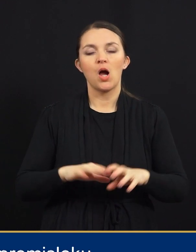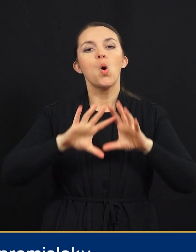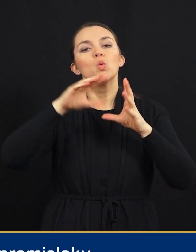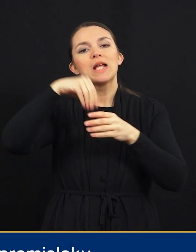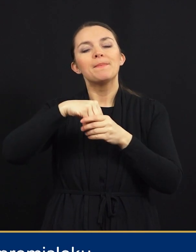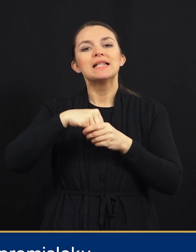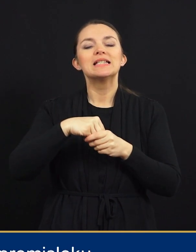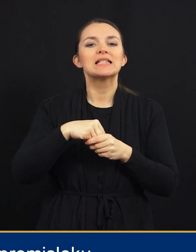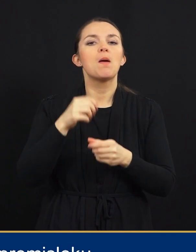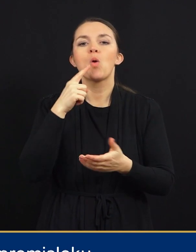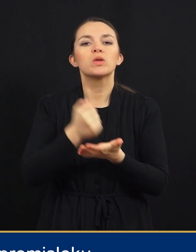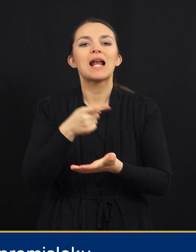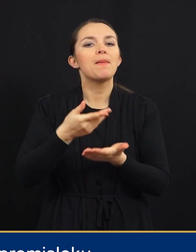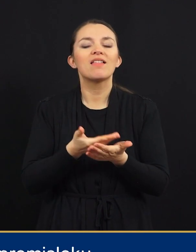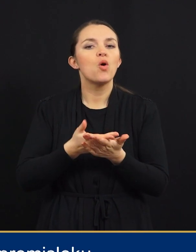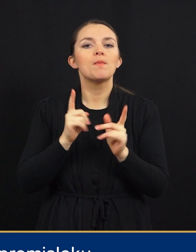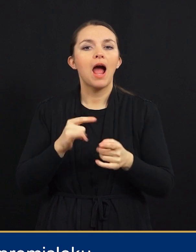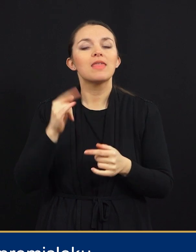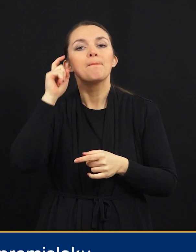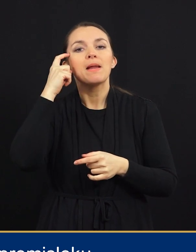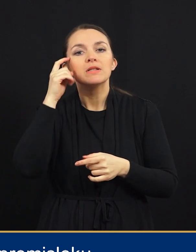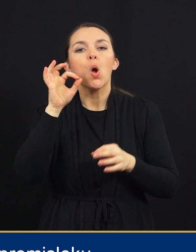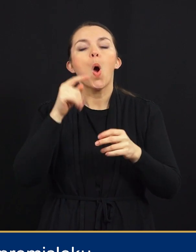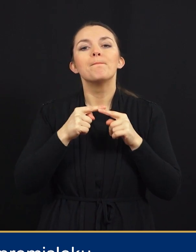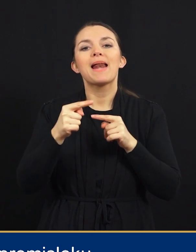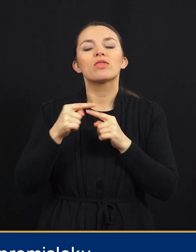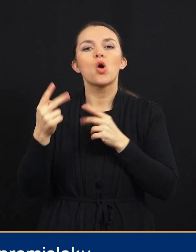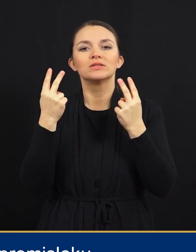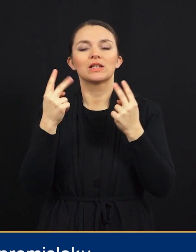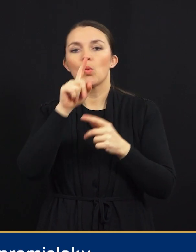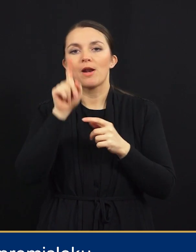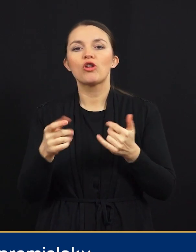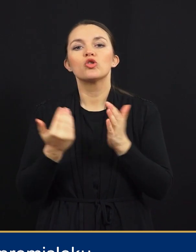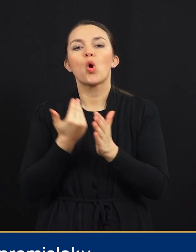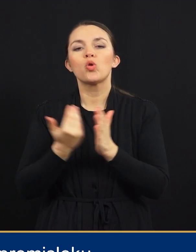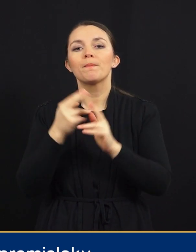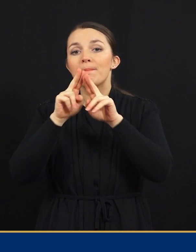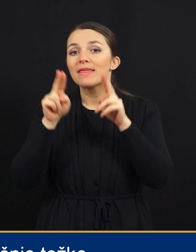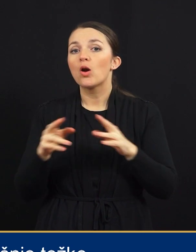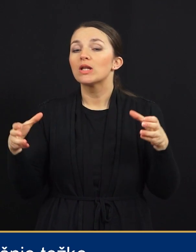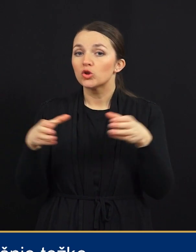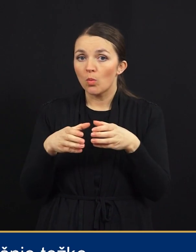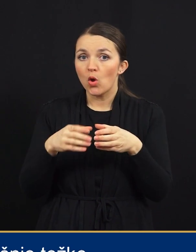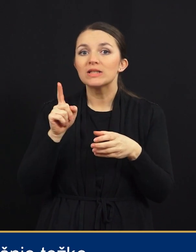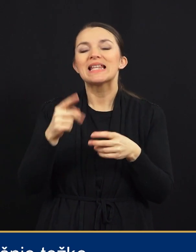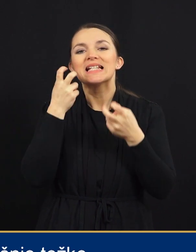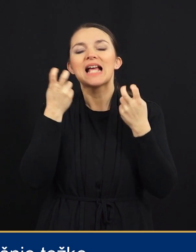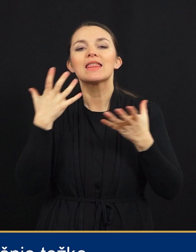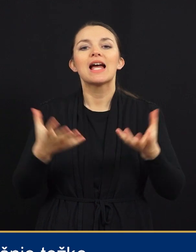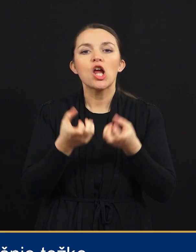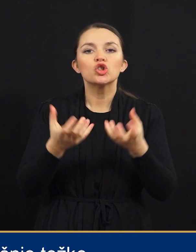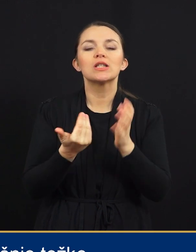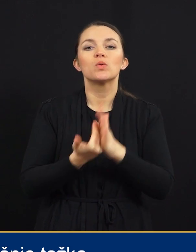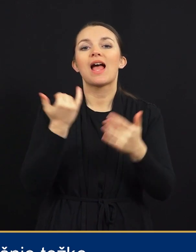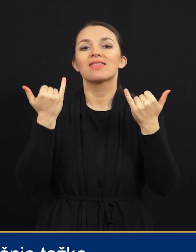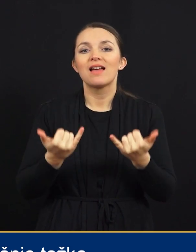Vsebinski poudarek platforme je na premisleku o prednostnih vprašanjih sodobne mednarodne skupnosti in iskanju rešitev